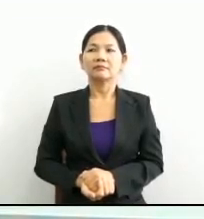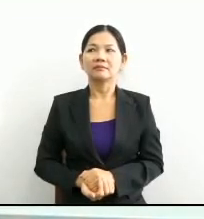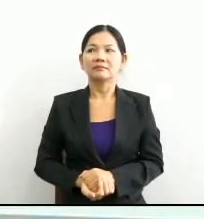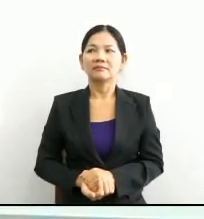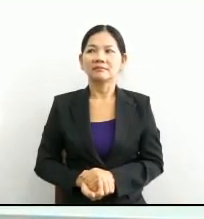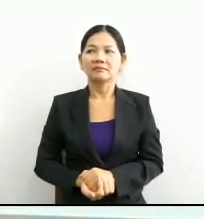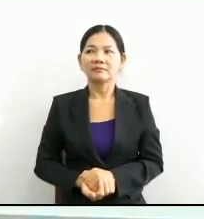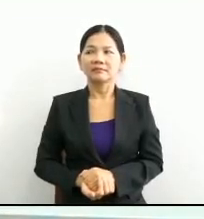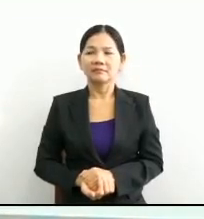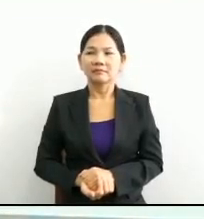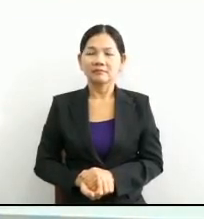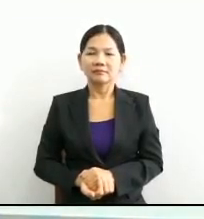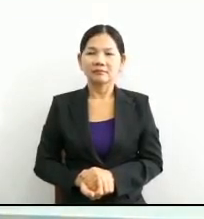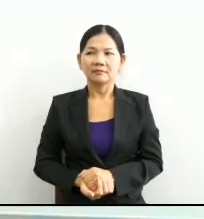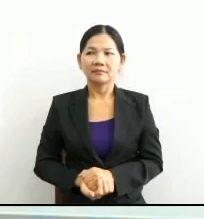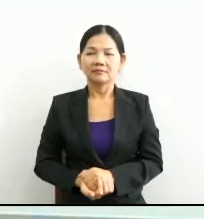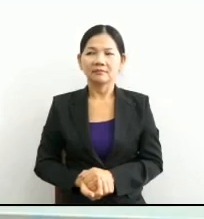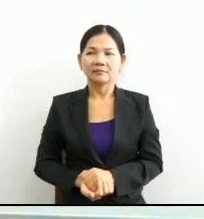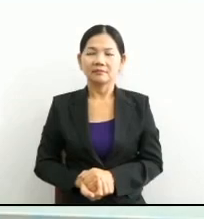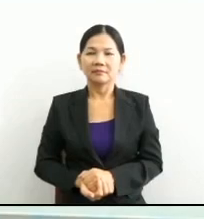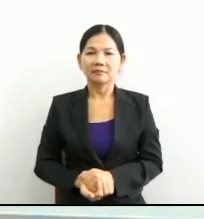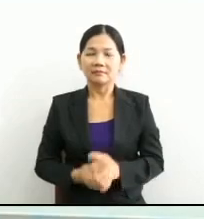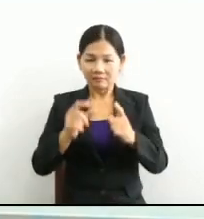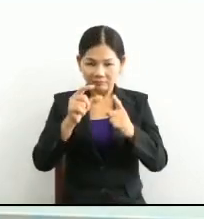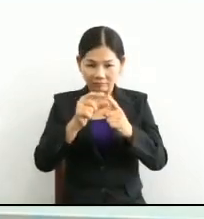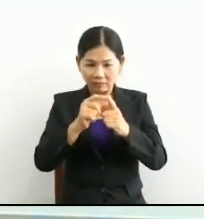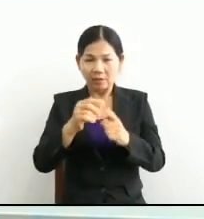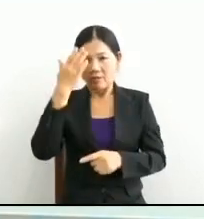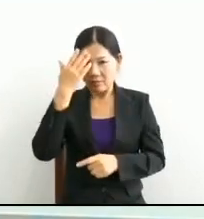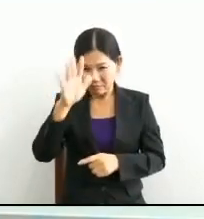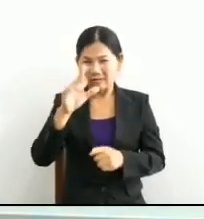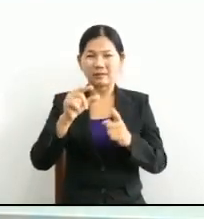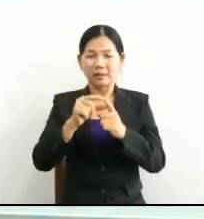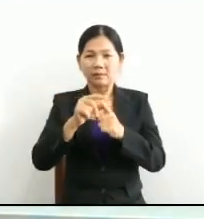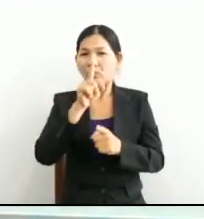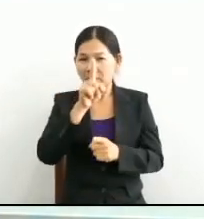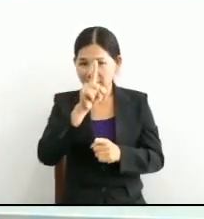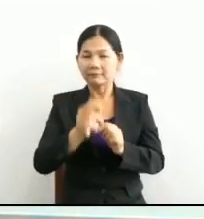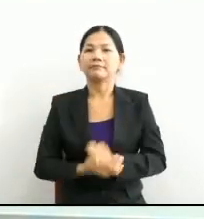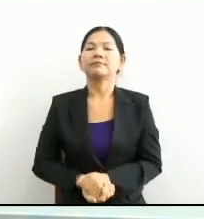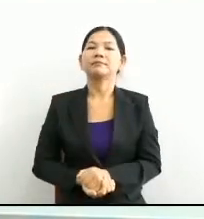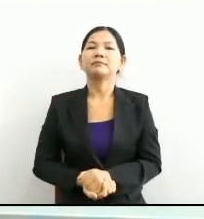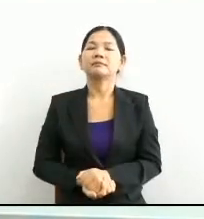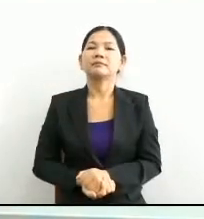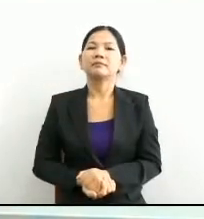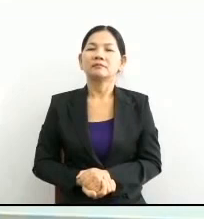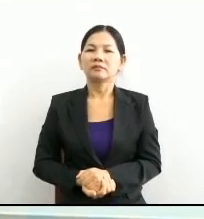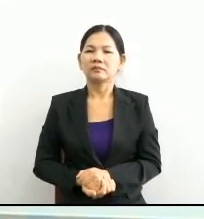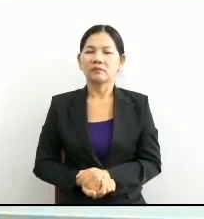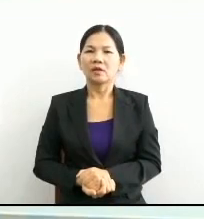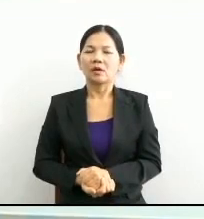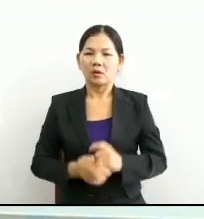nè nè bịa nè mình phải dừng quạt bàn rồi khơi mình tia đây có thằng quả xe chế an nè chứ lấy mình khẩu an là sẽ đạp nè an thà rô